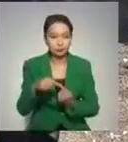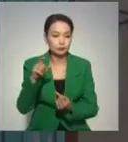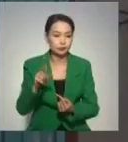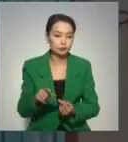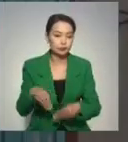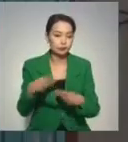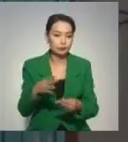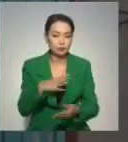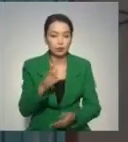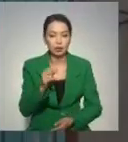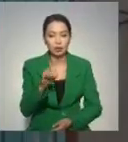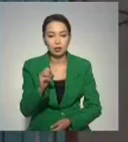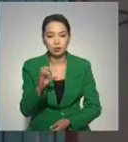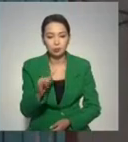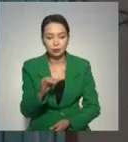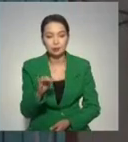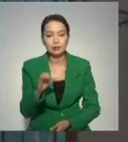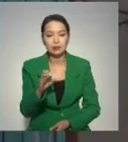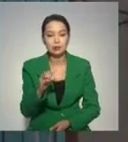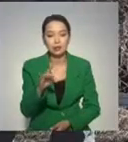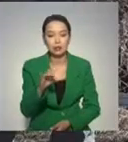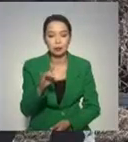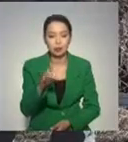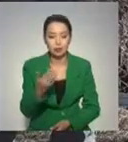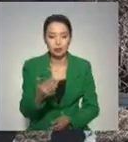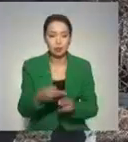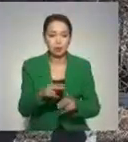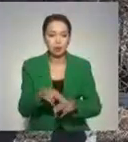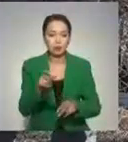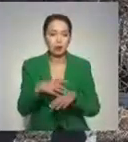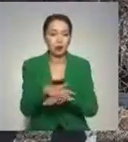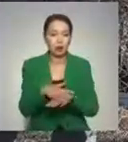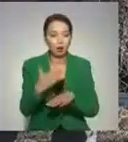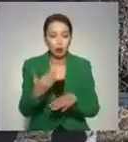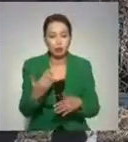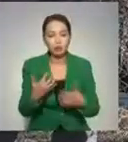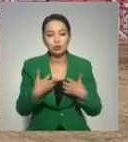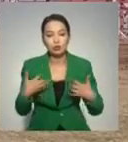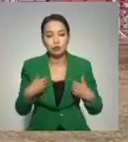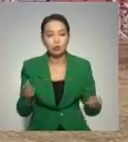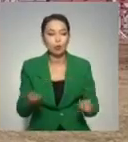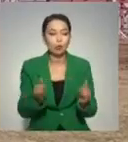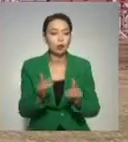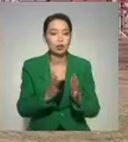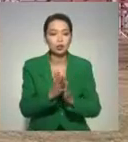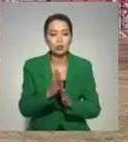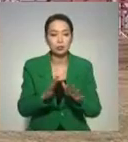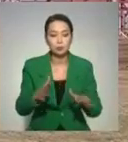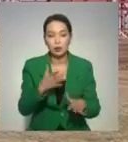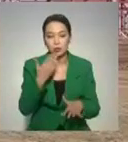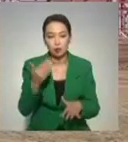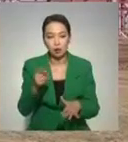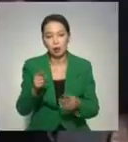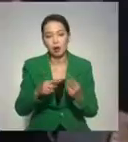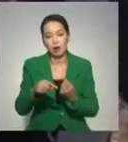Салдарынан Қаракөл және Ребровка ауылдарының халқы мал жаятын жер таппай отыр. Ал кәсіпкер ол жерге сүт